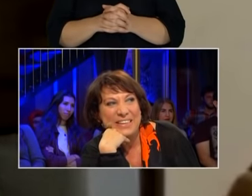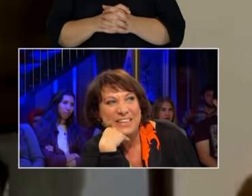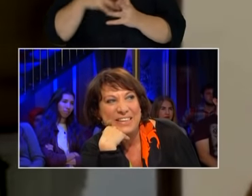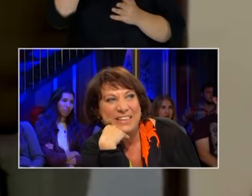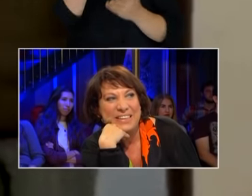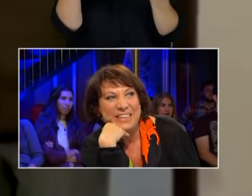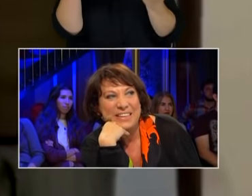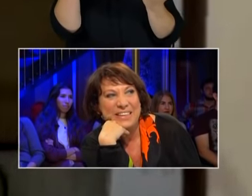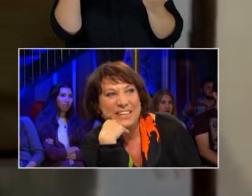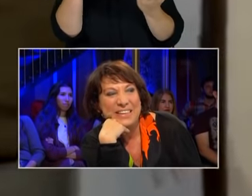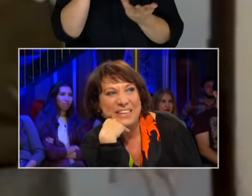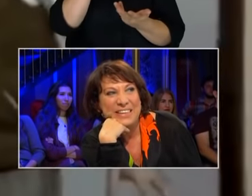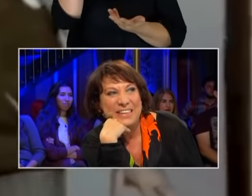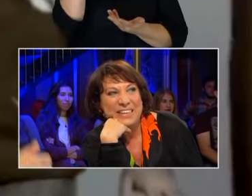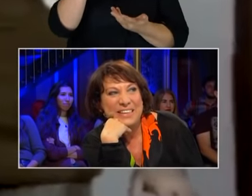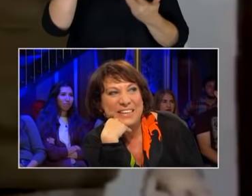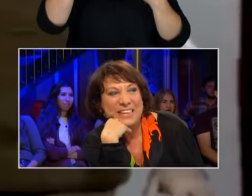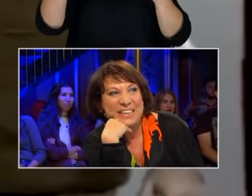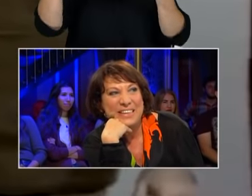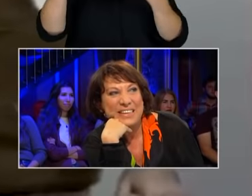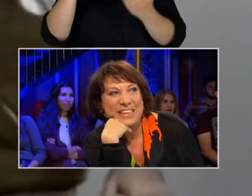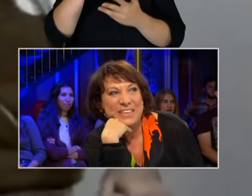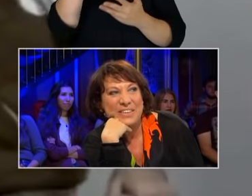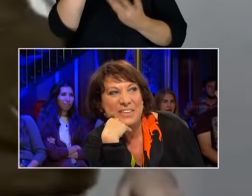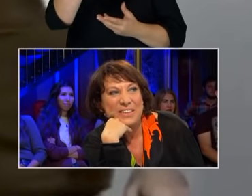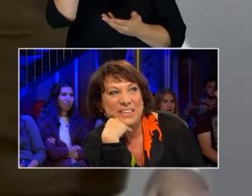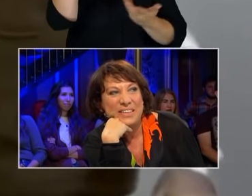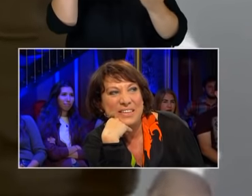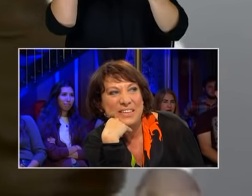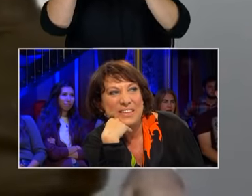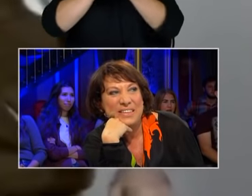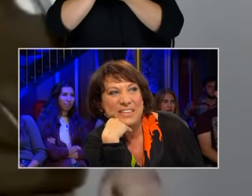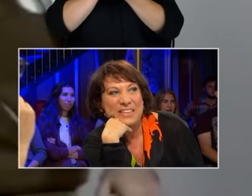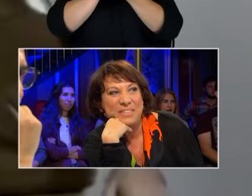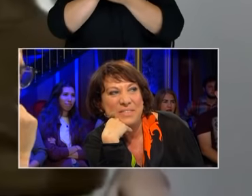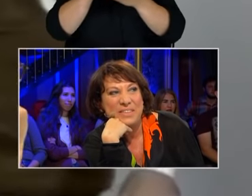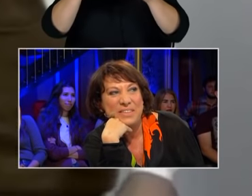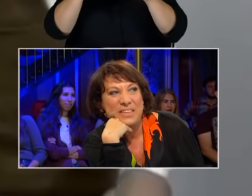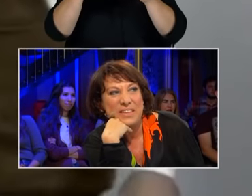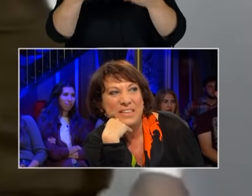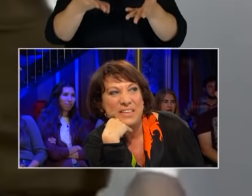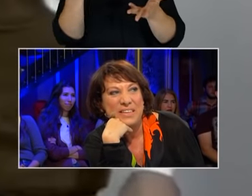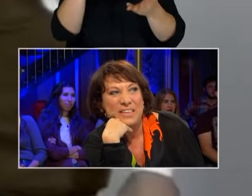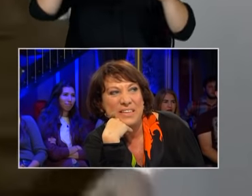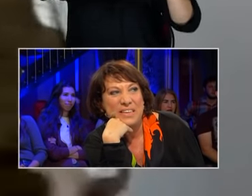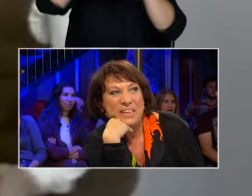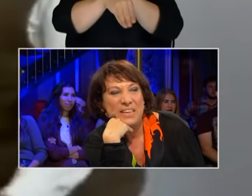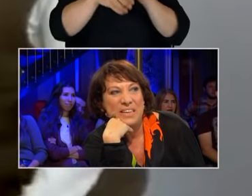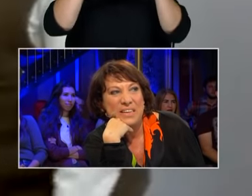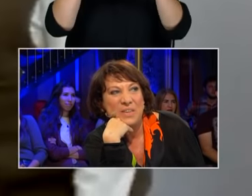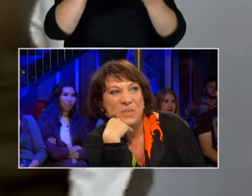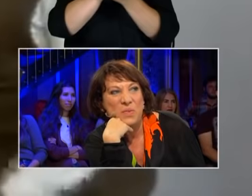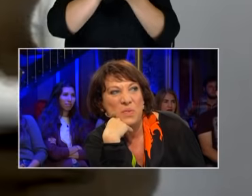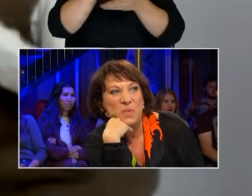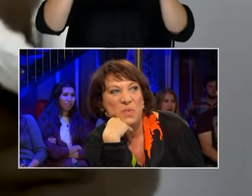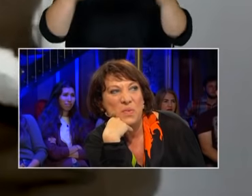Ne bu hal? Hiç sorma, hiç sorma. Ne bu hal lan? Ayaklarım çamur içinde. Nereye girdin lan? Lan